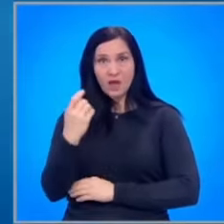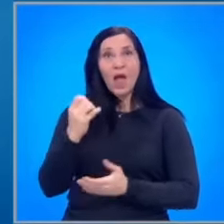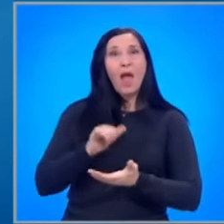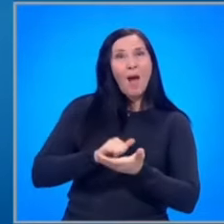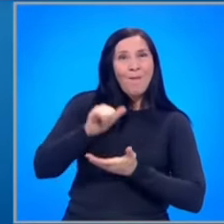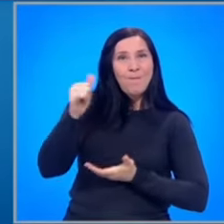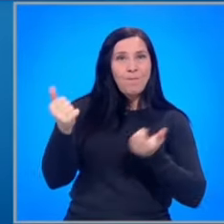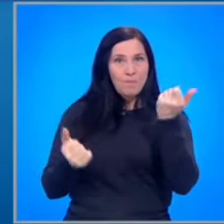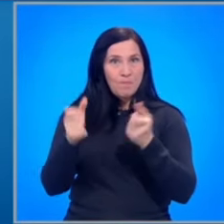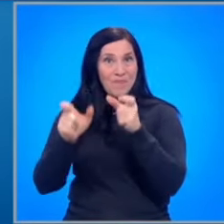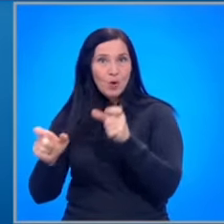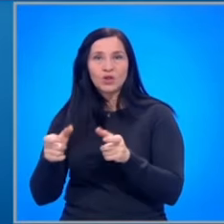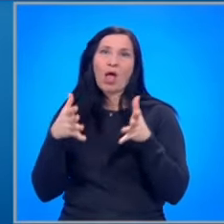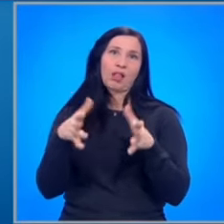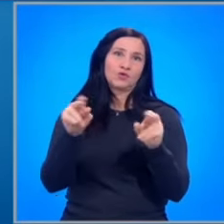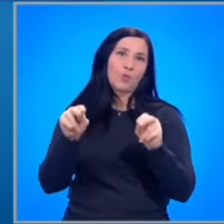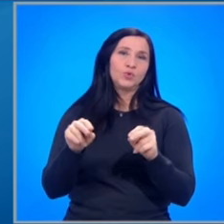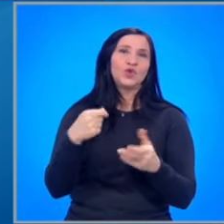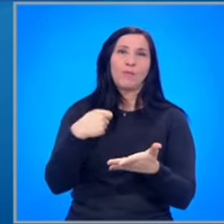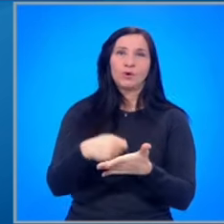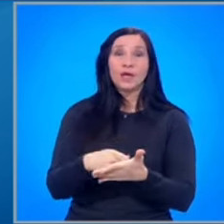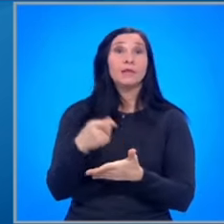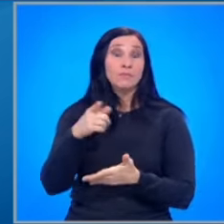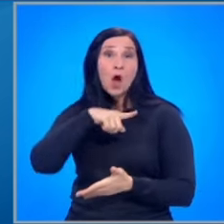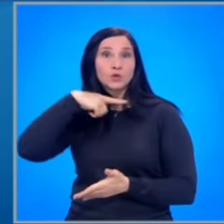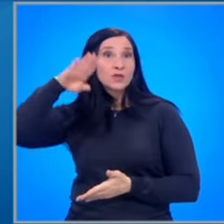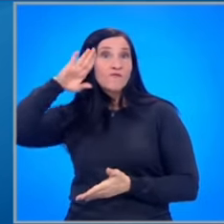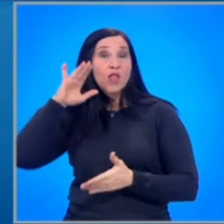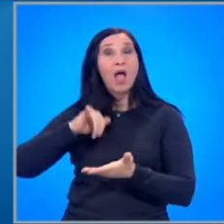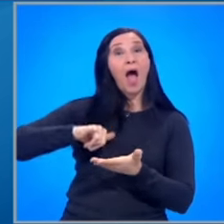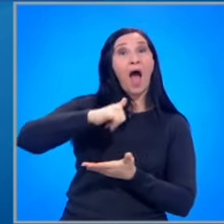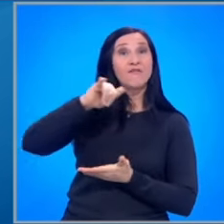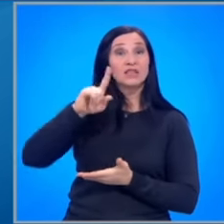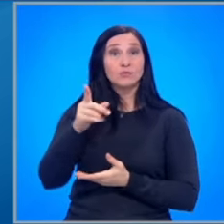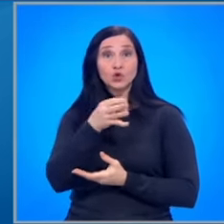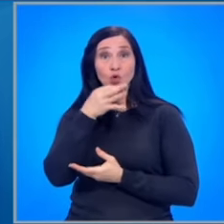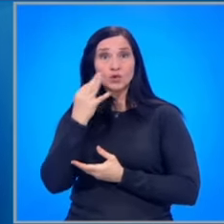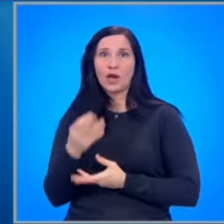са зле обучени и зле платени. Затова руската бойна авиация може да осигури решително